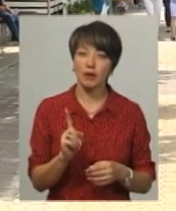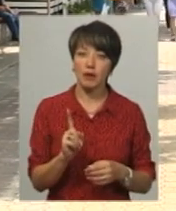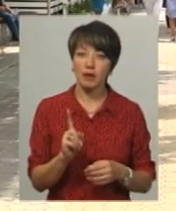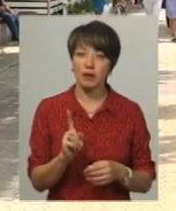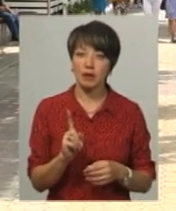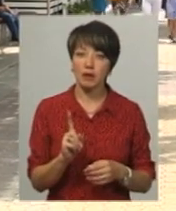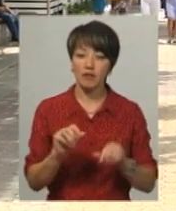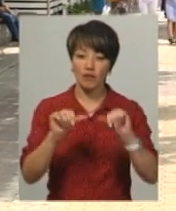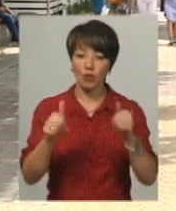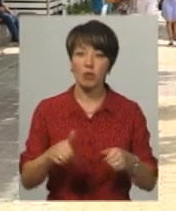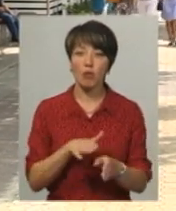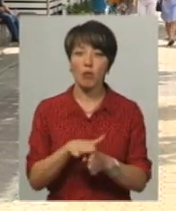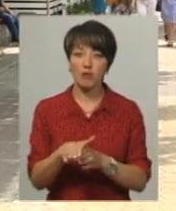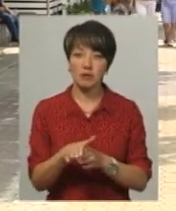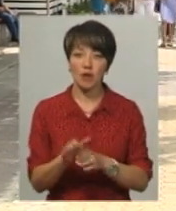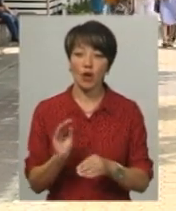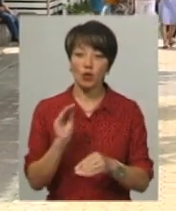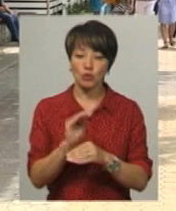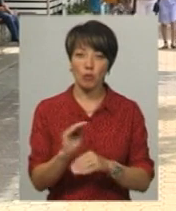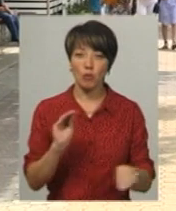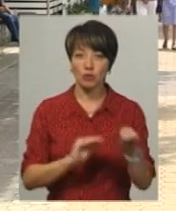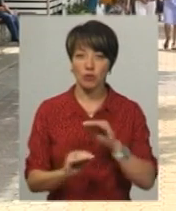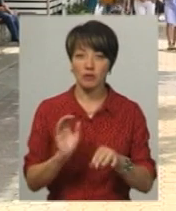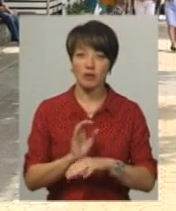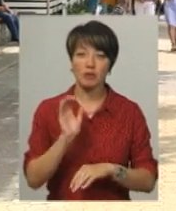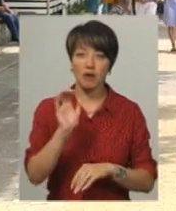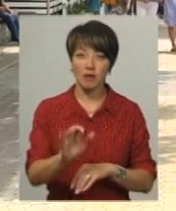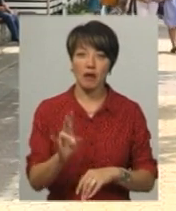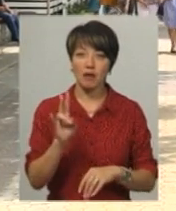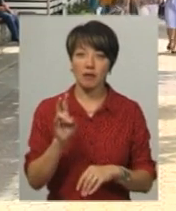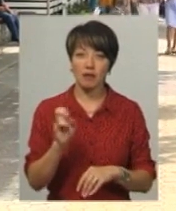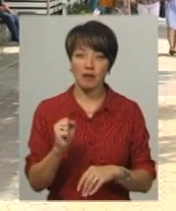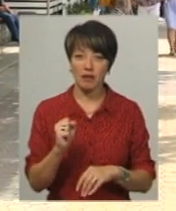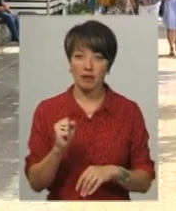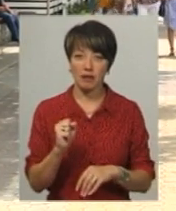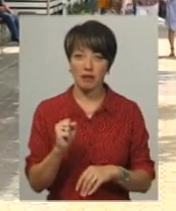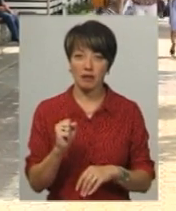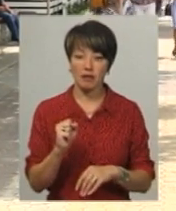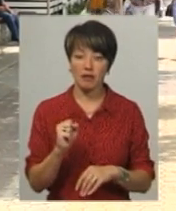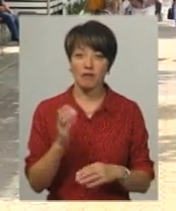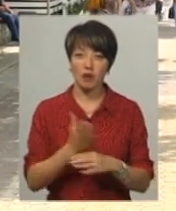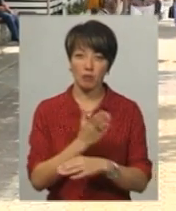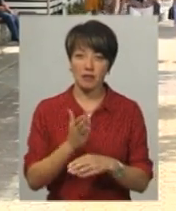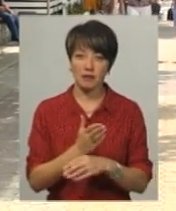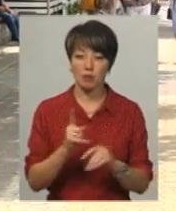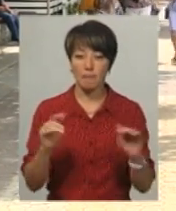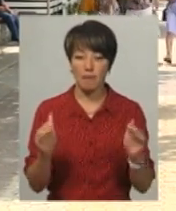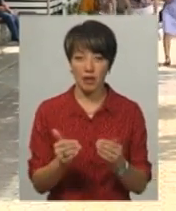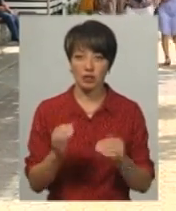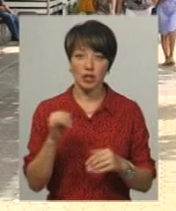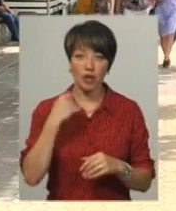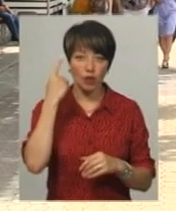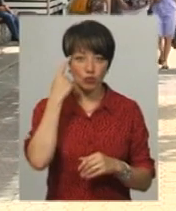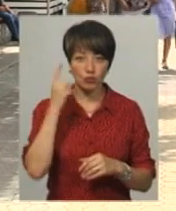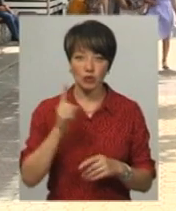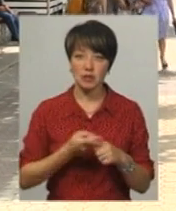ті фігури повністю демонтовувати і відправляти вже на піскоструйні камери на виробництво. Вони менші, і я